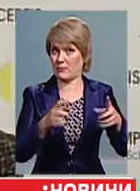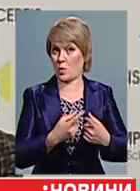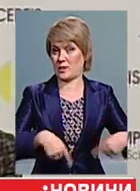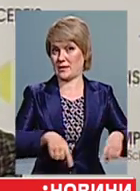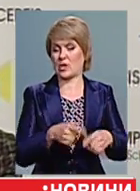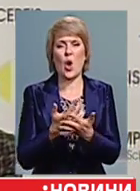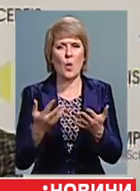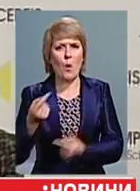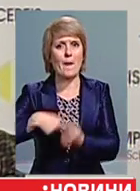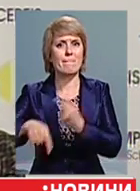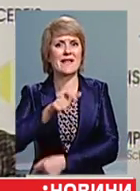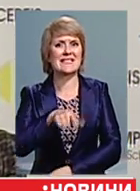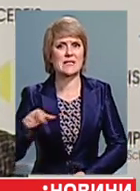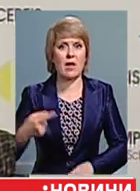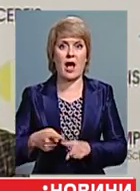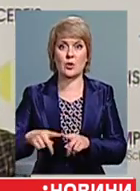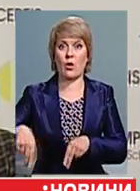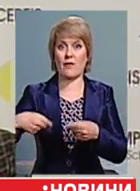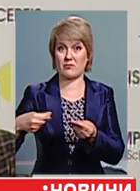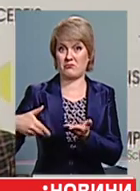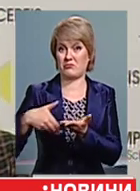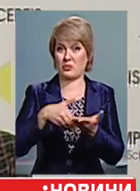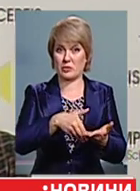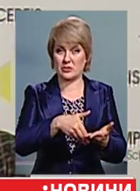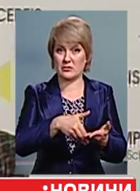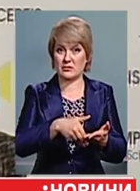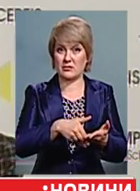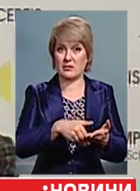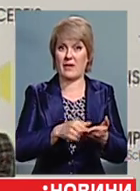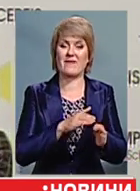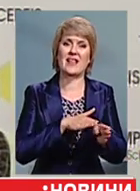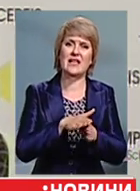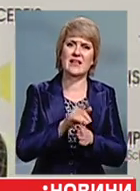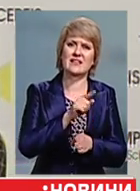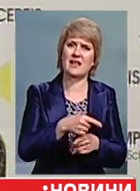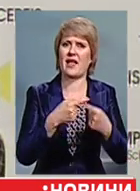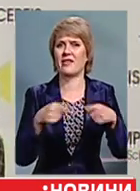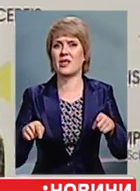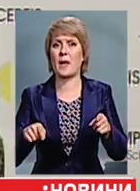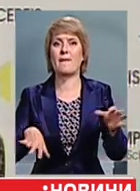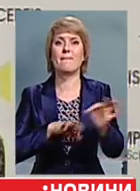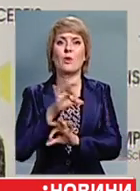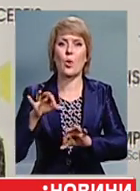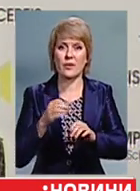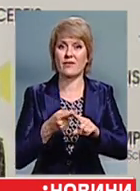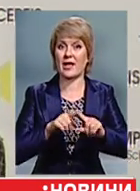который оказывал какую-то помощь в реализации тех или иных проектов, которые были